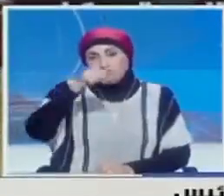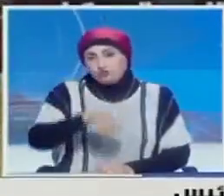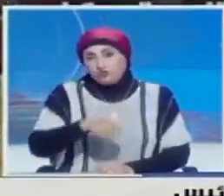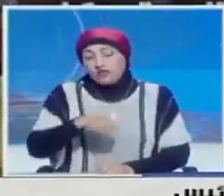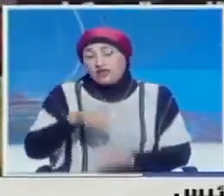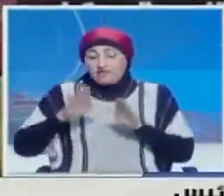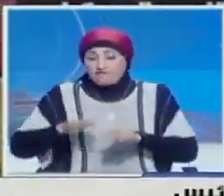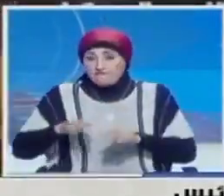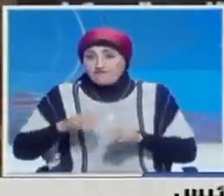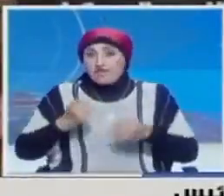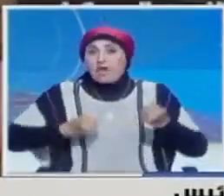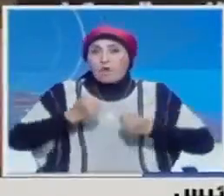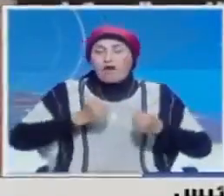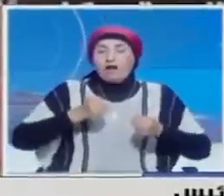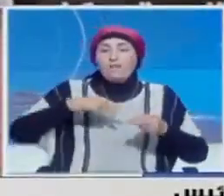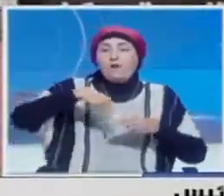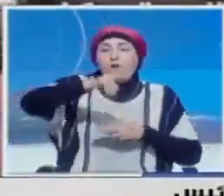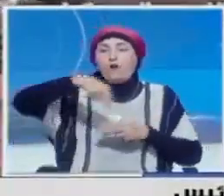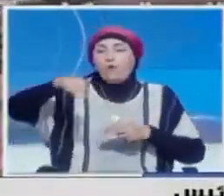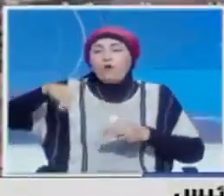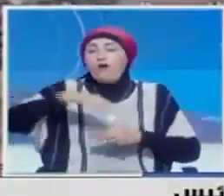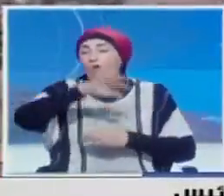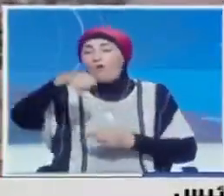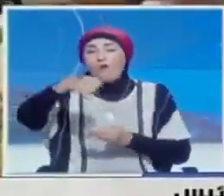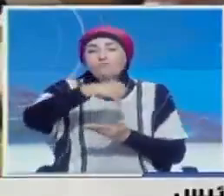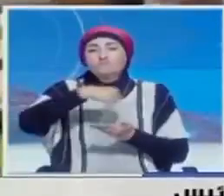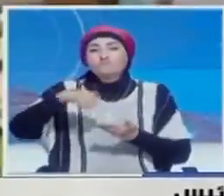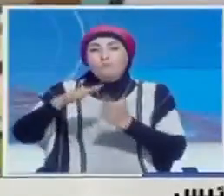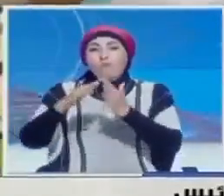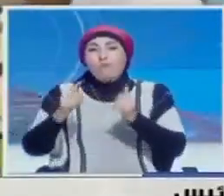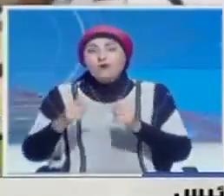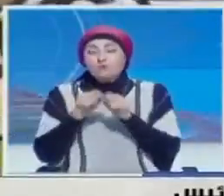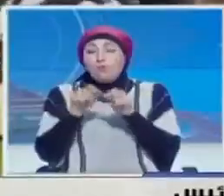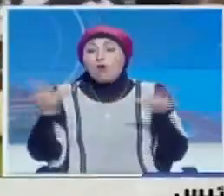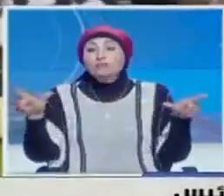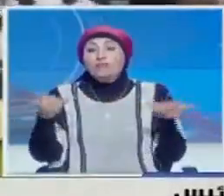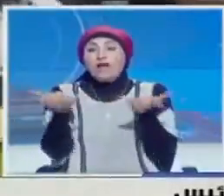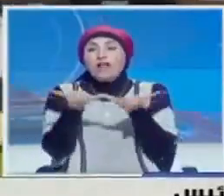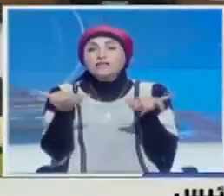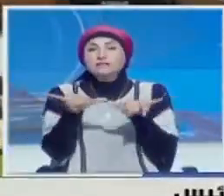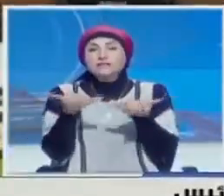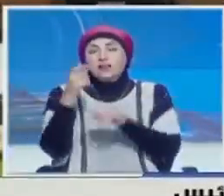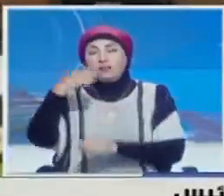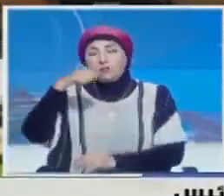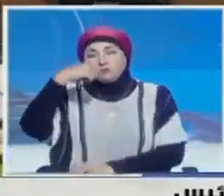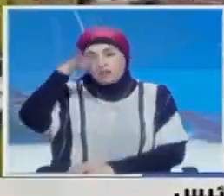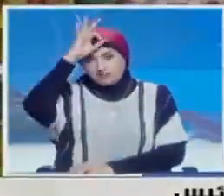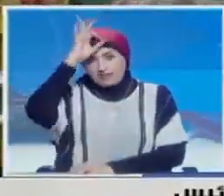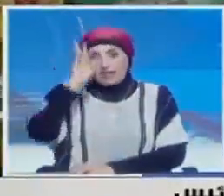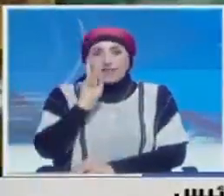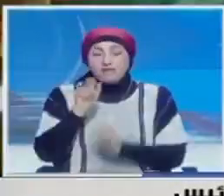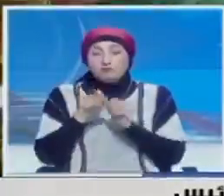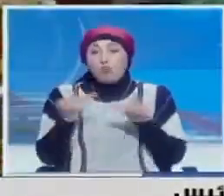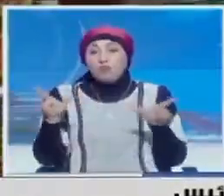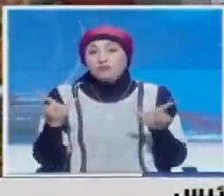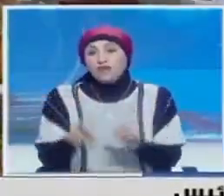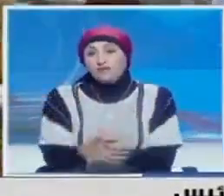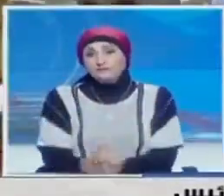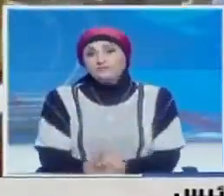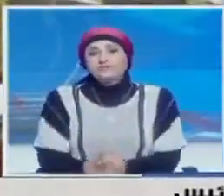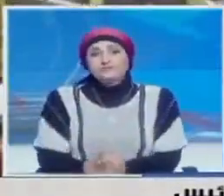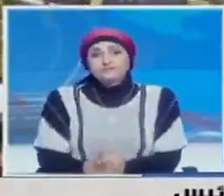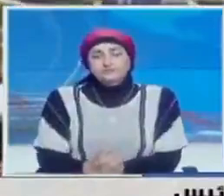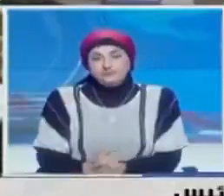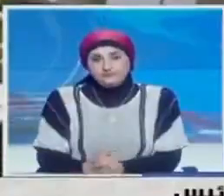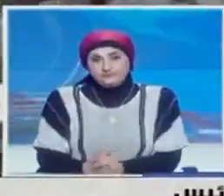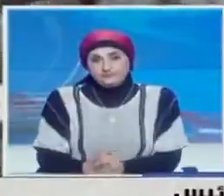ثابتا ومتحركا تابعا لها على مستوى الجمهورية وموضحة على موقع الوزارة على الإنترنت. شعب